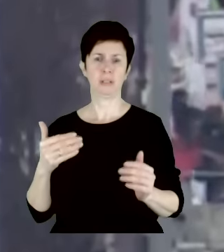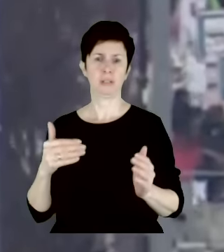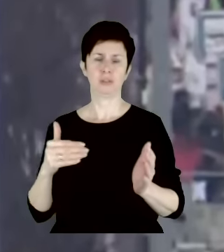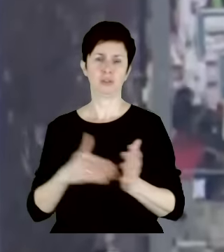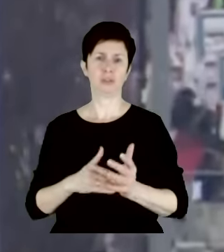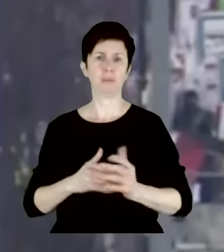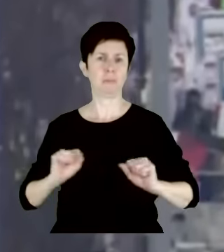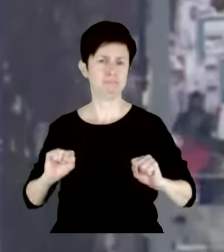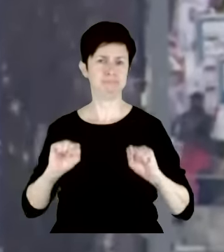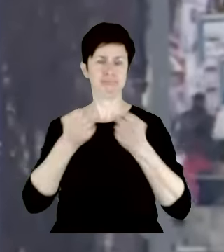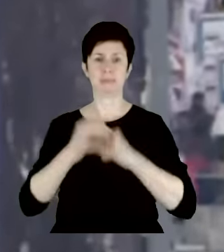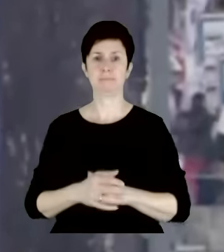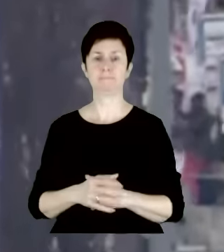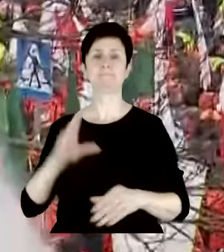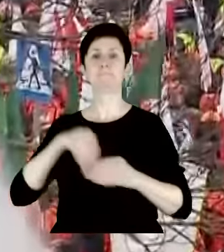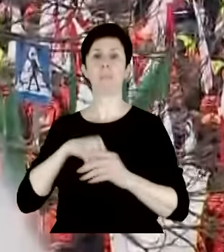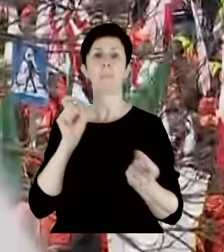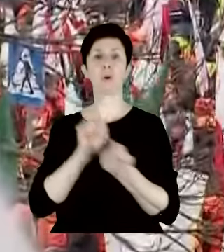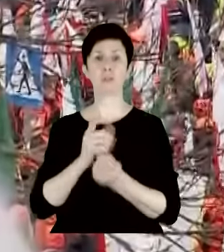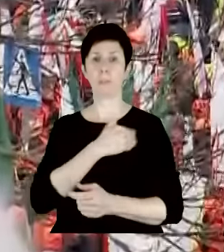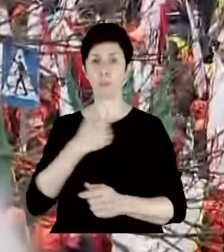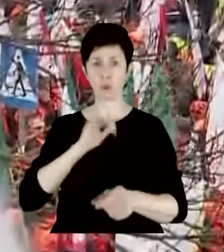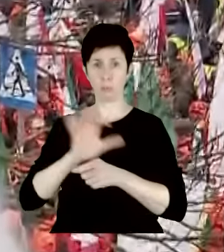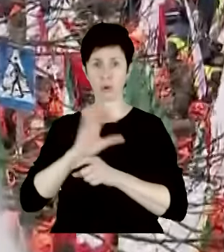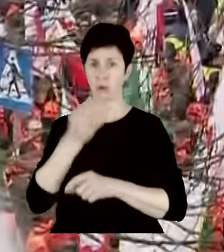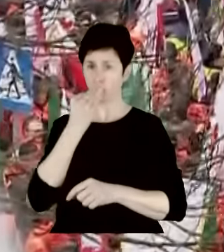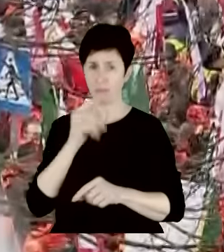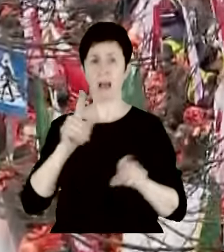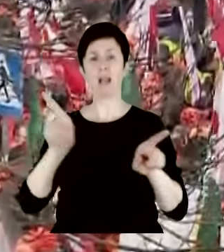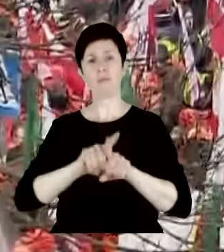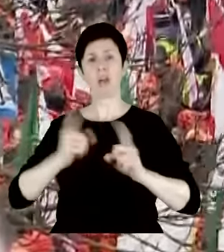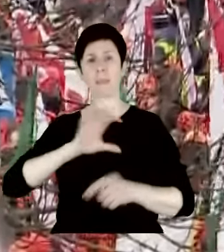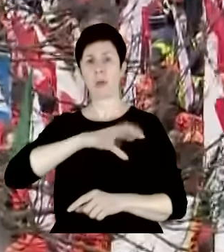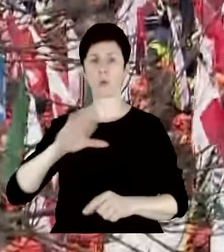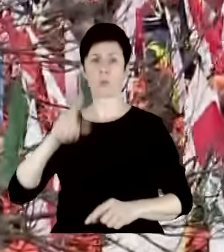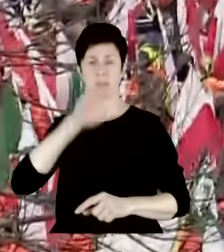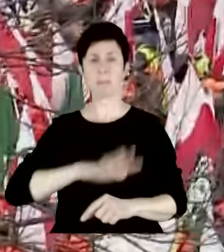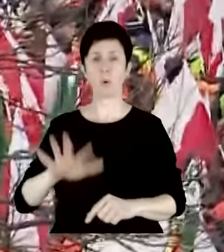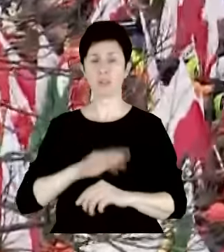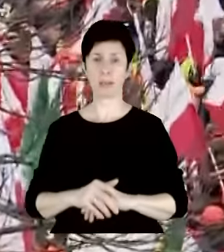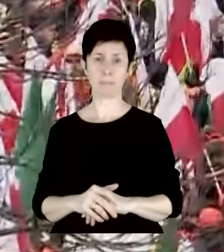W proteście rolników biorą udział nie tylko polscy producenci żywności, ale i inne grupy społeczne.